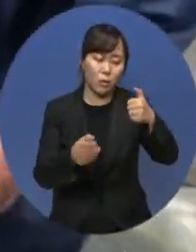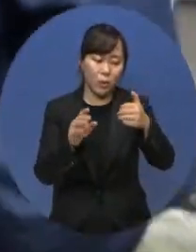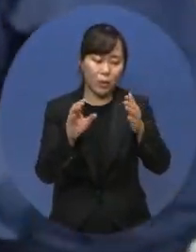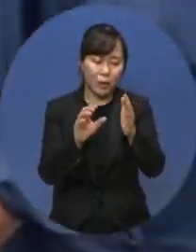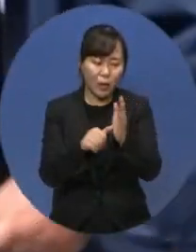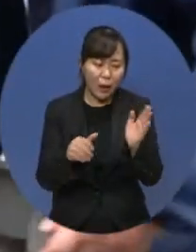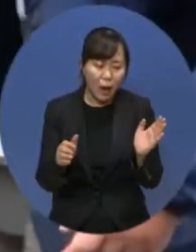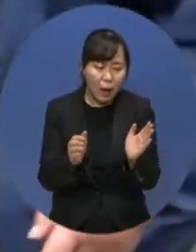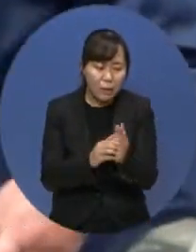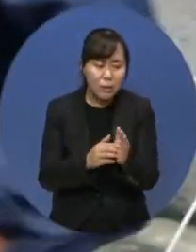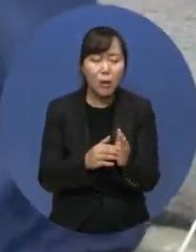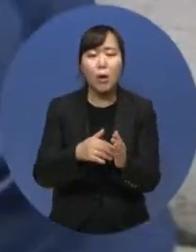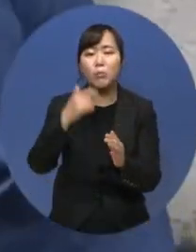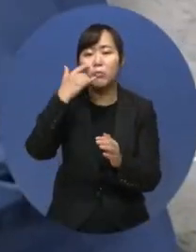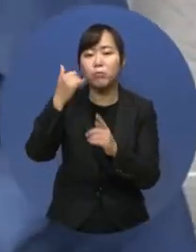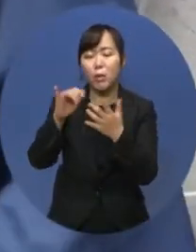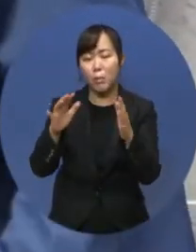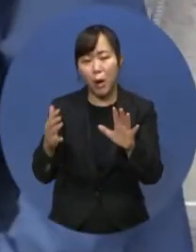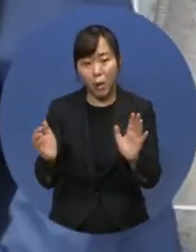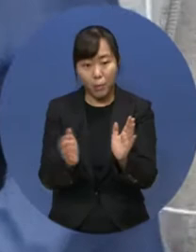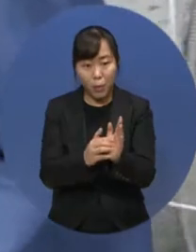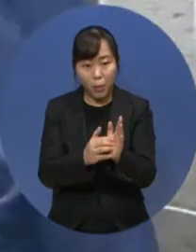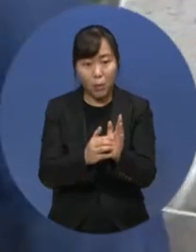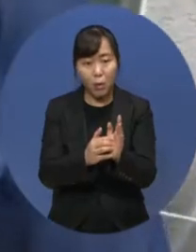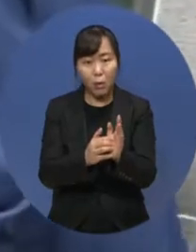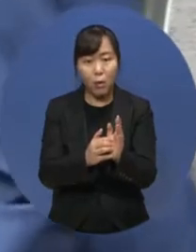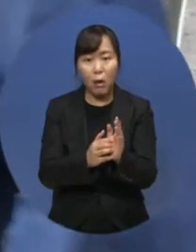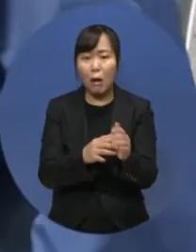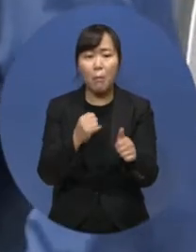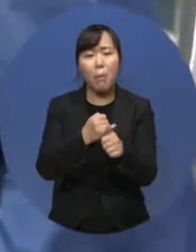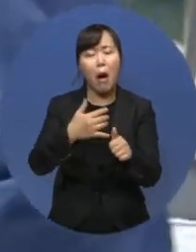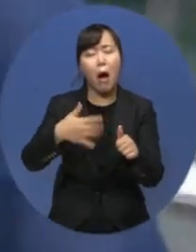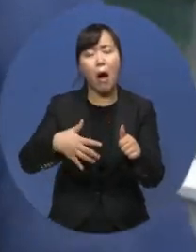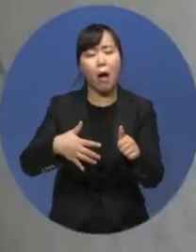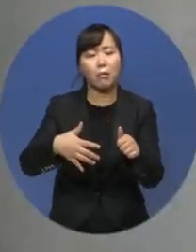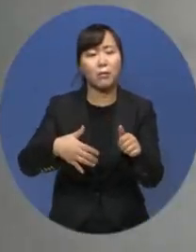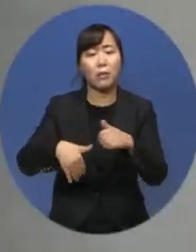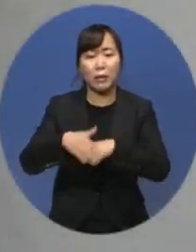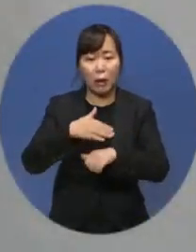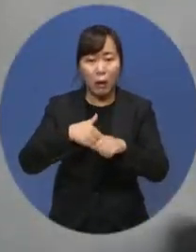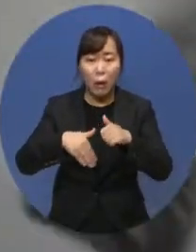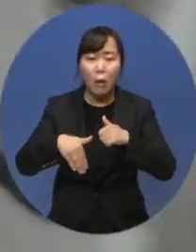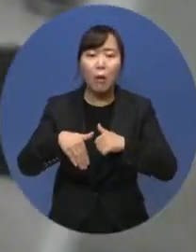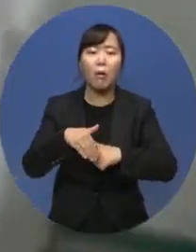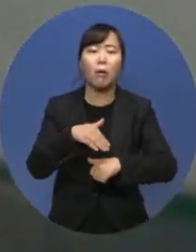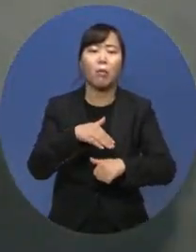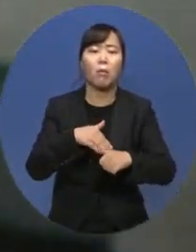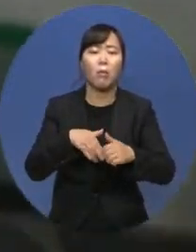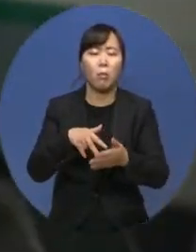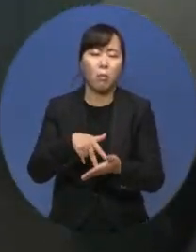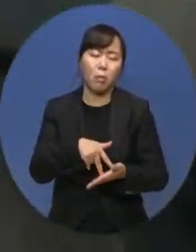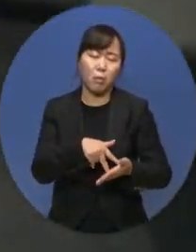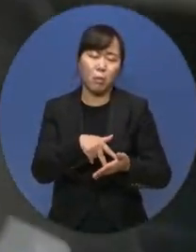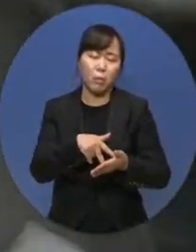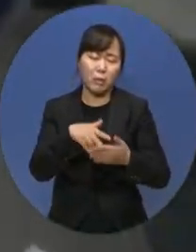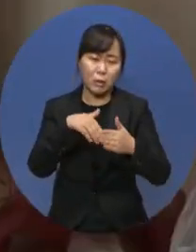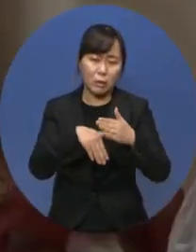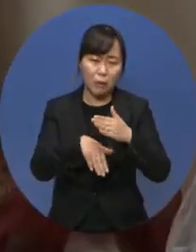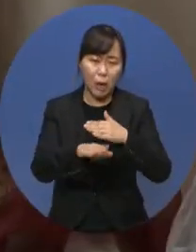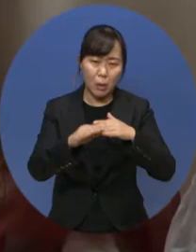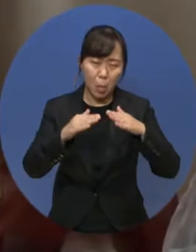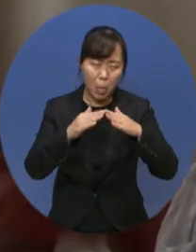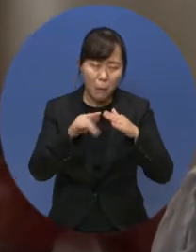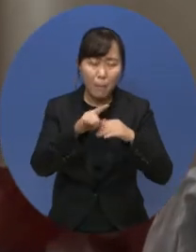되기까지 부모님은 돌아가시고 결혼도 하지 못해 혼자 외롭게 지하 쪽방에서 살고